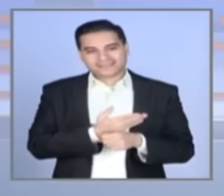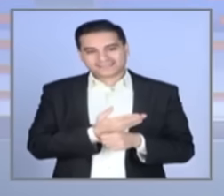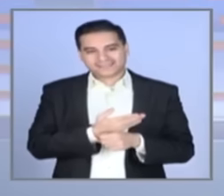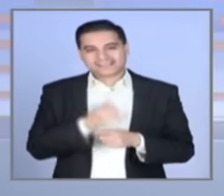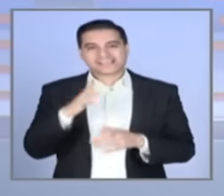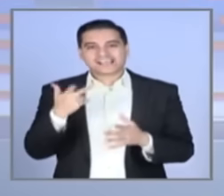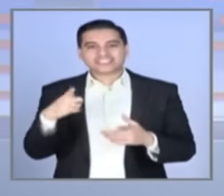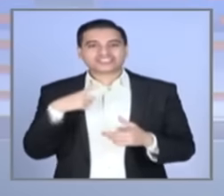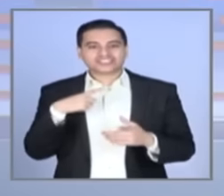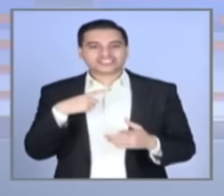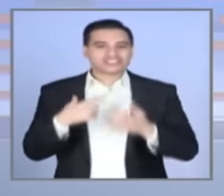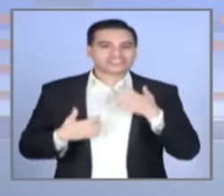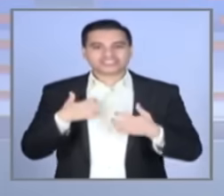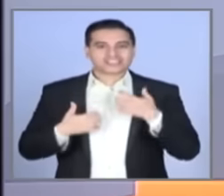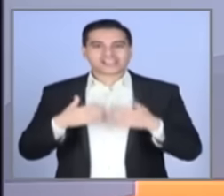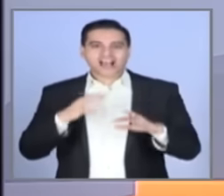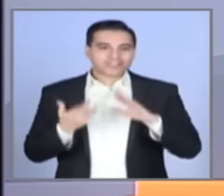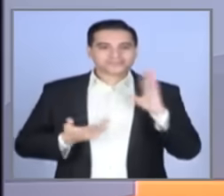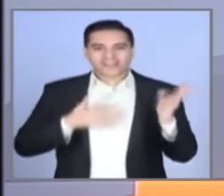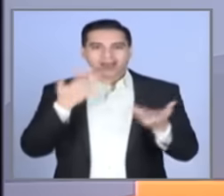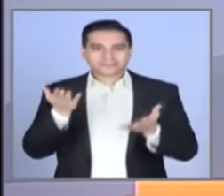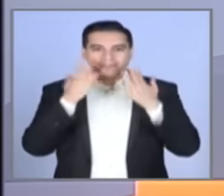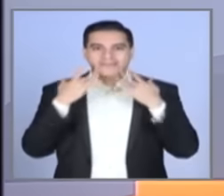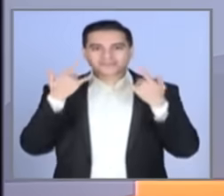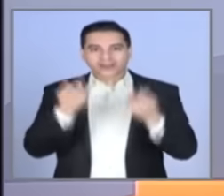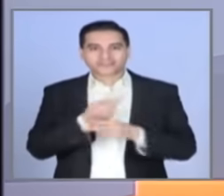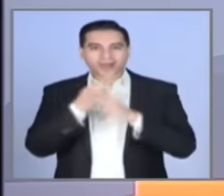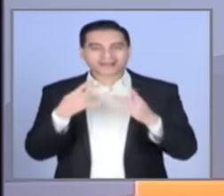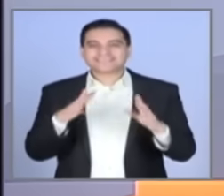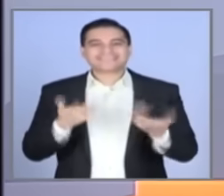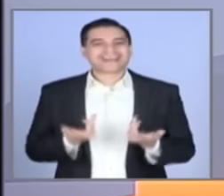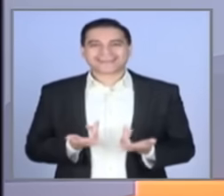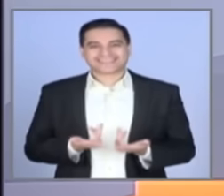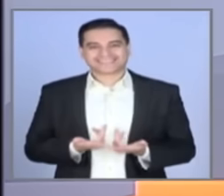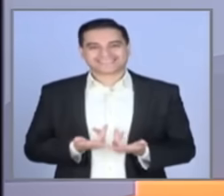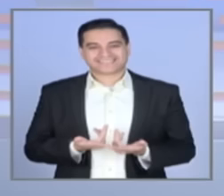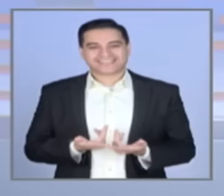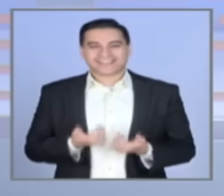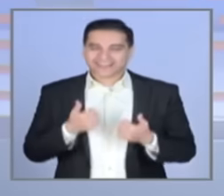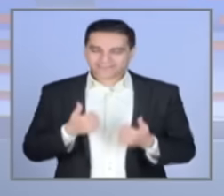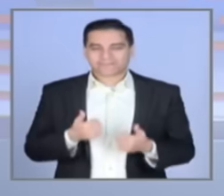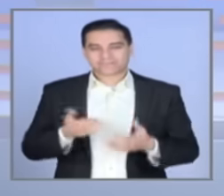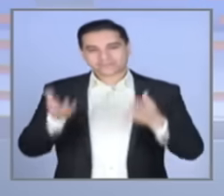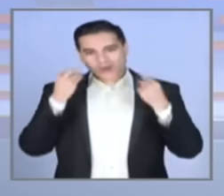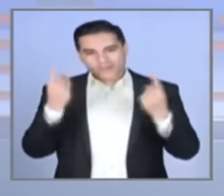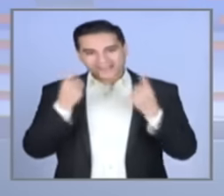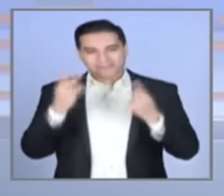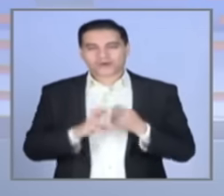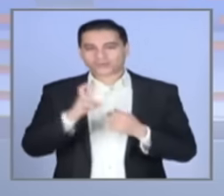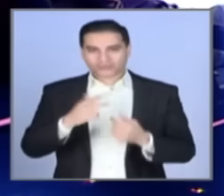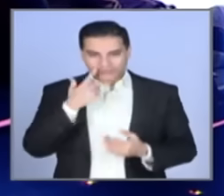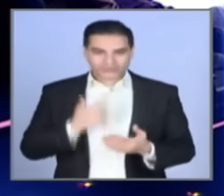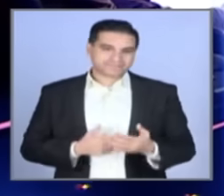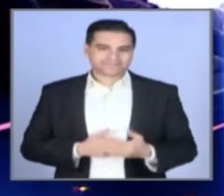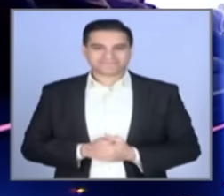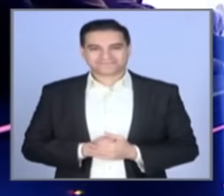انت ليه على طول معترضة ويا لهوي وسبتي في ايه؟ مش تمام. معلومات عامة والسؤال